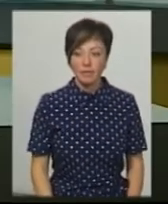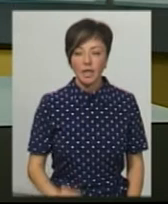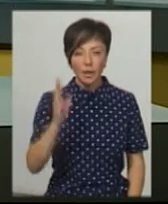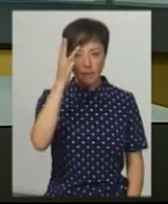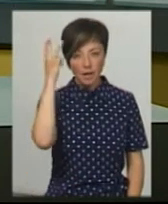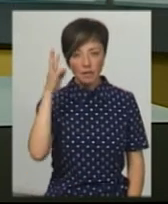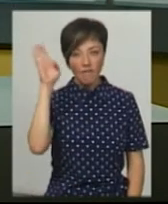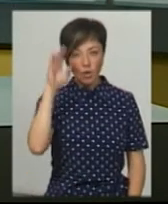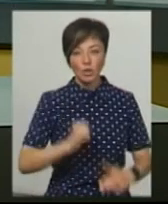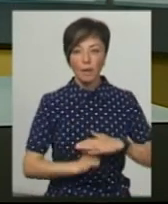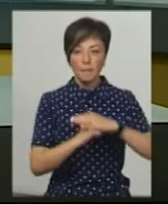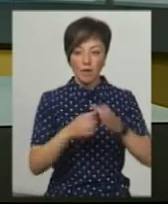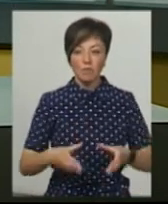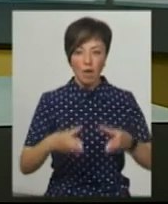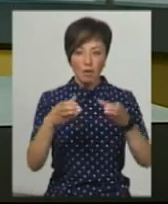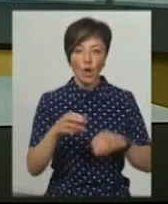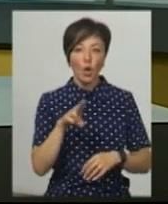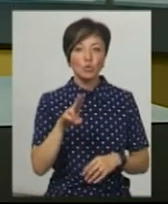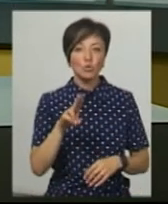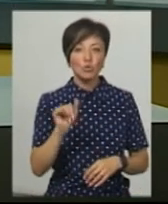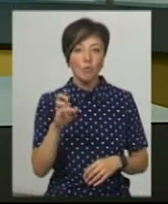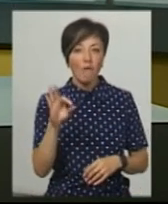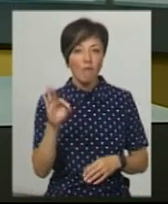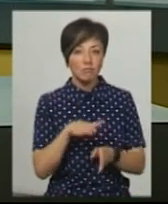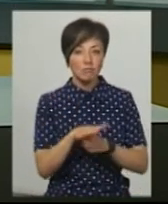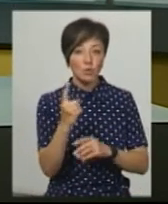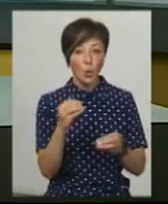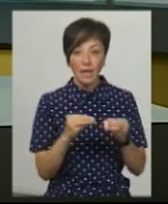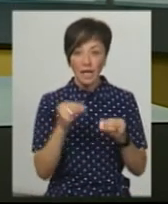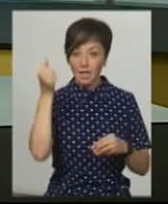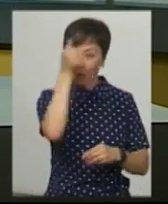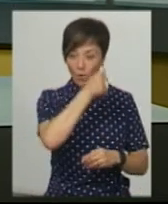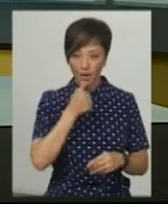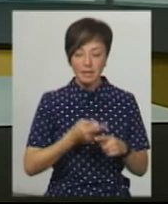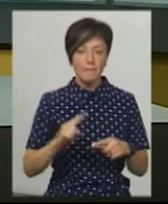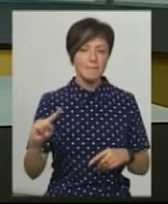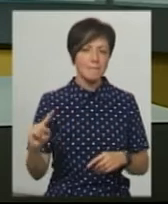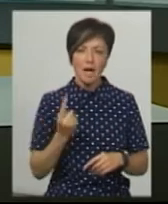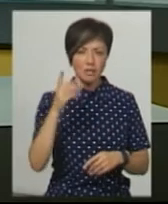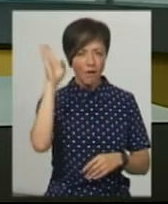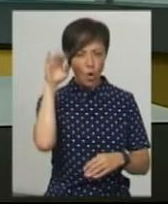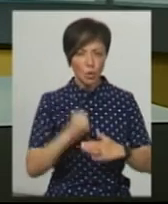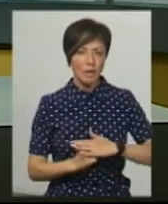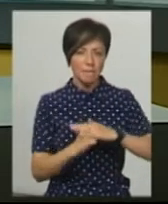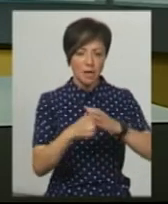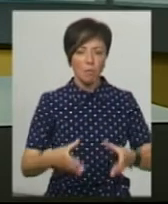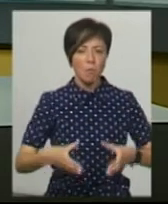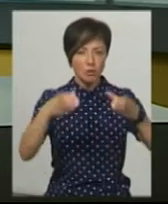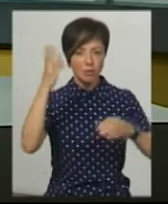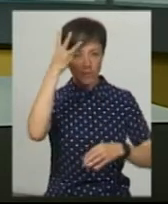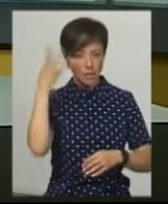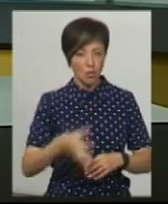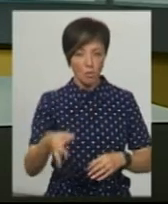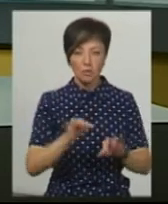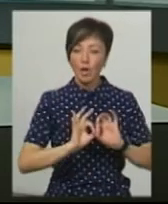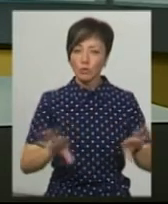Хмельницькій водонапірній башті, що у мікрорайоні Дубове, виповнюється 110 років. Це перша водонапірна башта у Хмельницькій області.